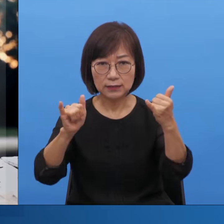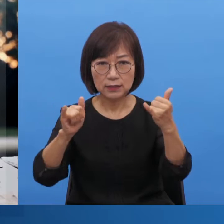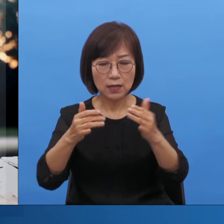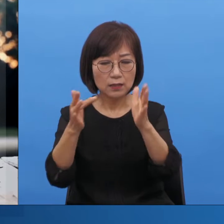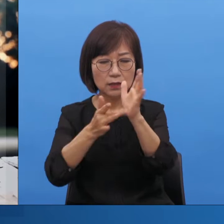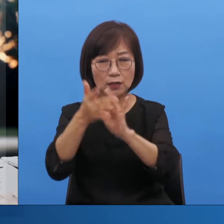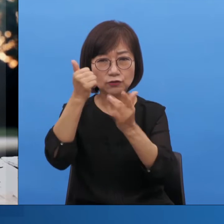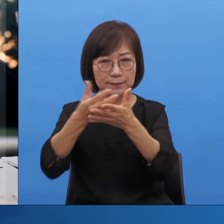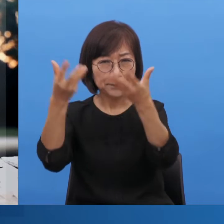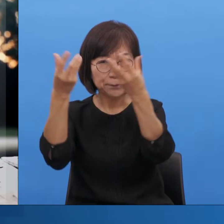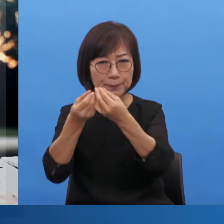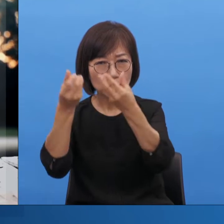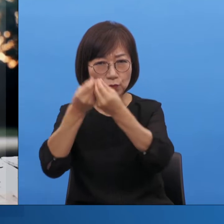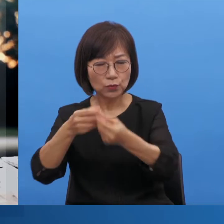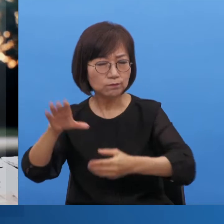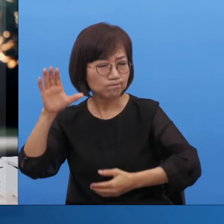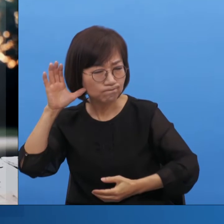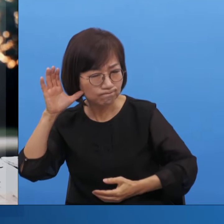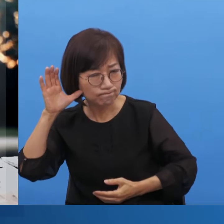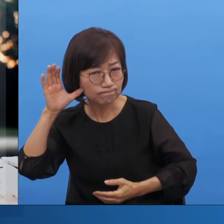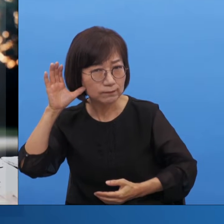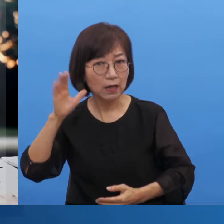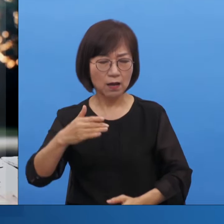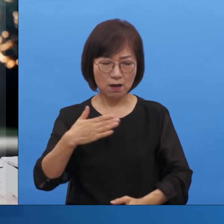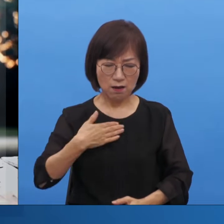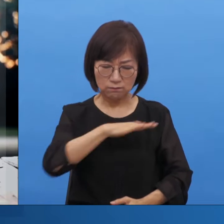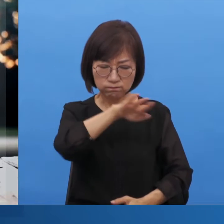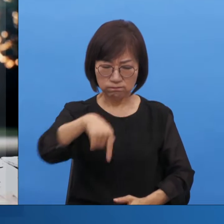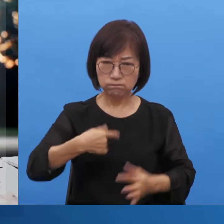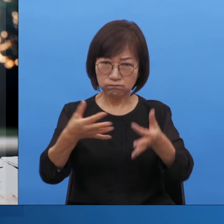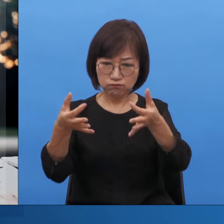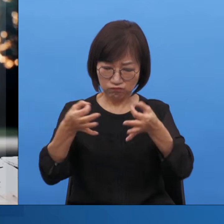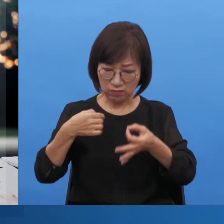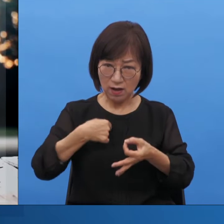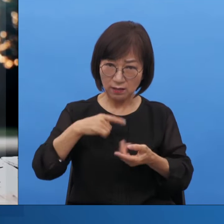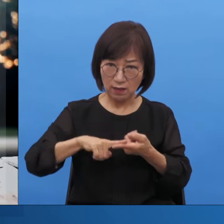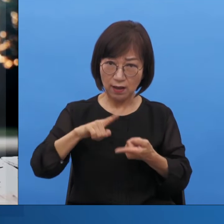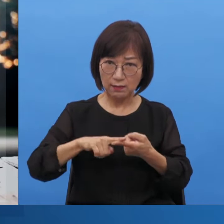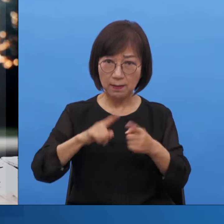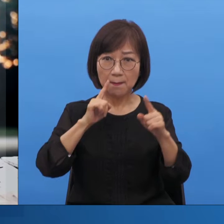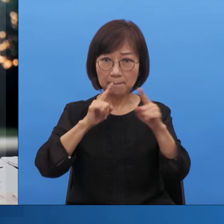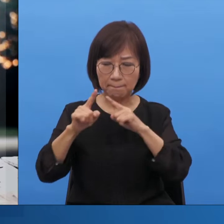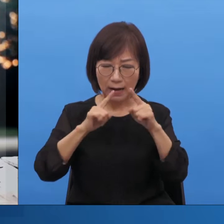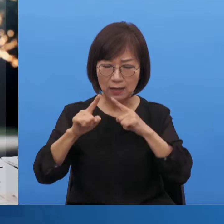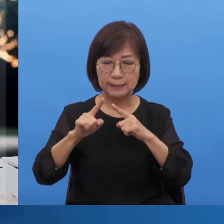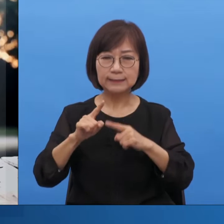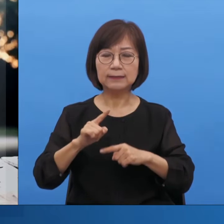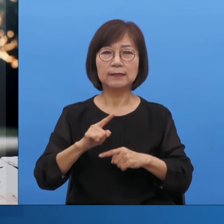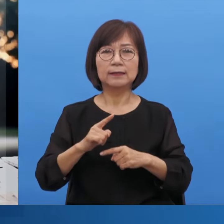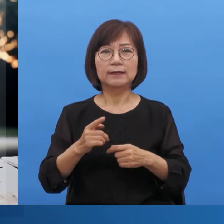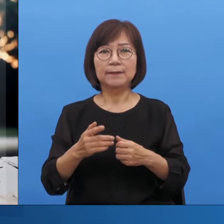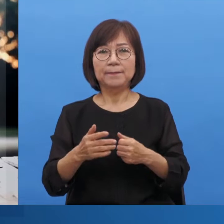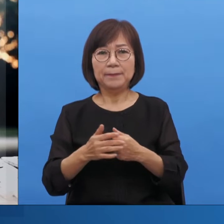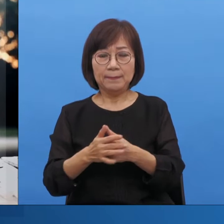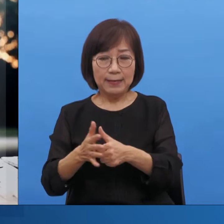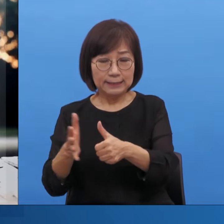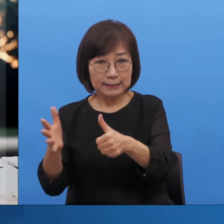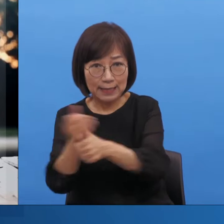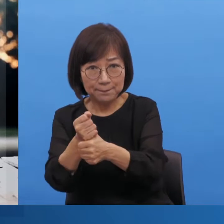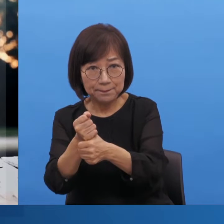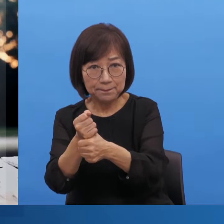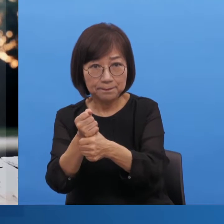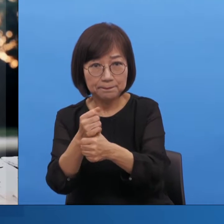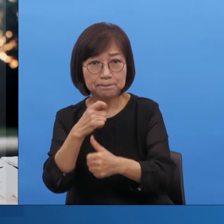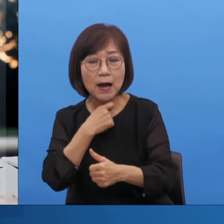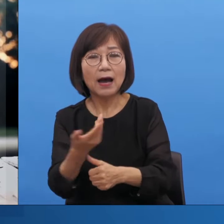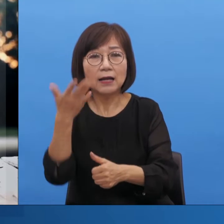대제사장들과 바리새인들이 예수의 비유를 듣고 자기들을 가르쳐 말씀하신 인 줄 알고 잡고자 하나